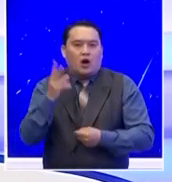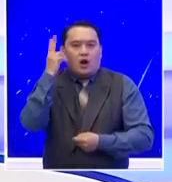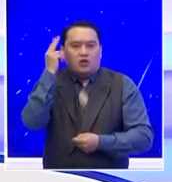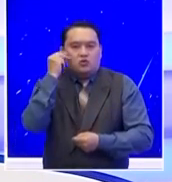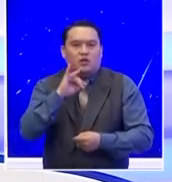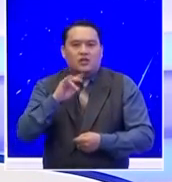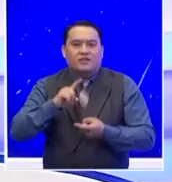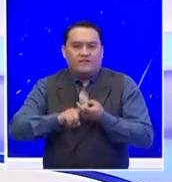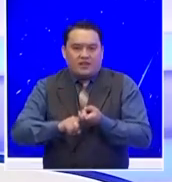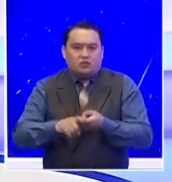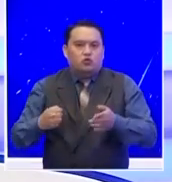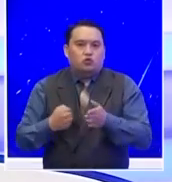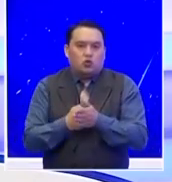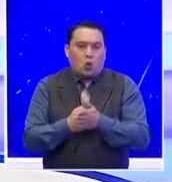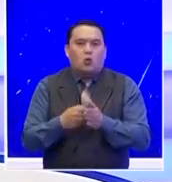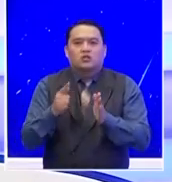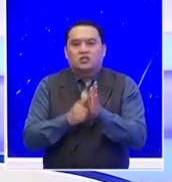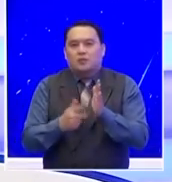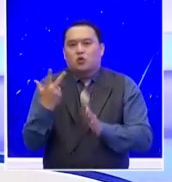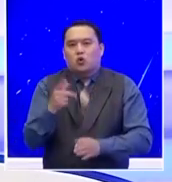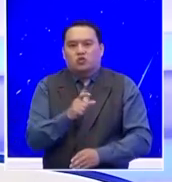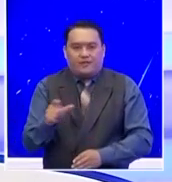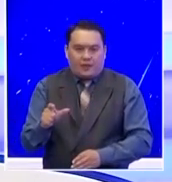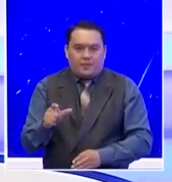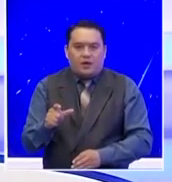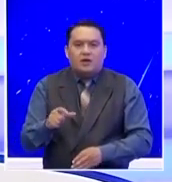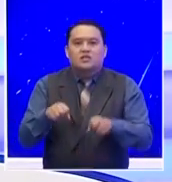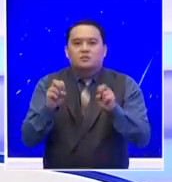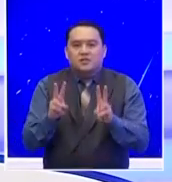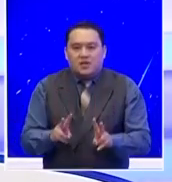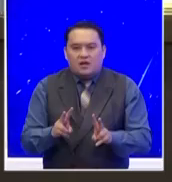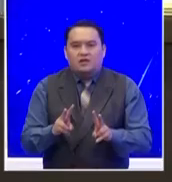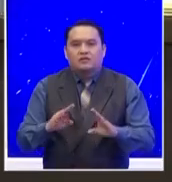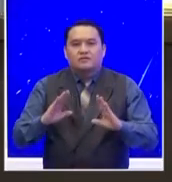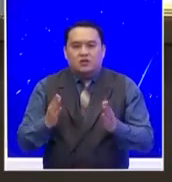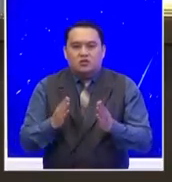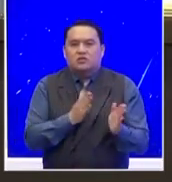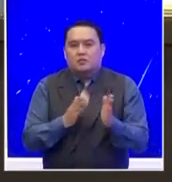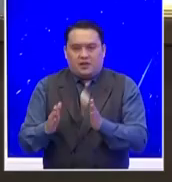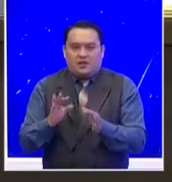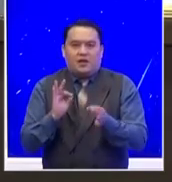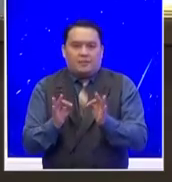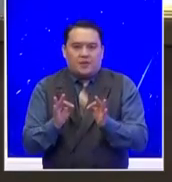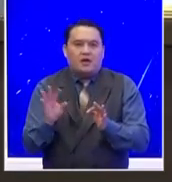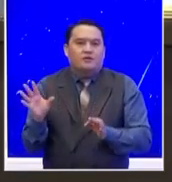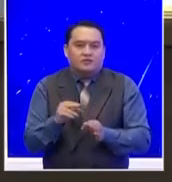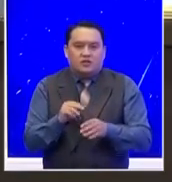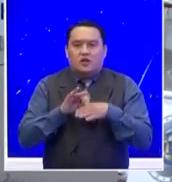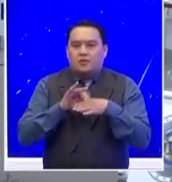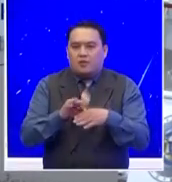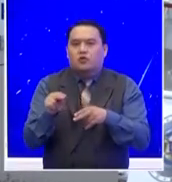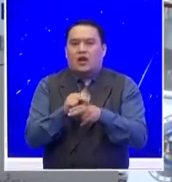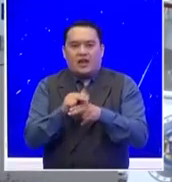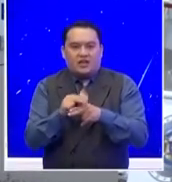общее количество инфицированных достигло 73 человек. По словам специалистов, состояние пациентов стабильное. Все они проходят